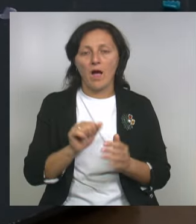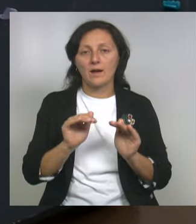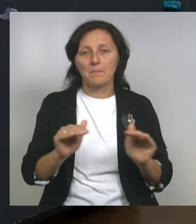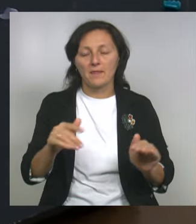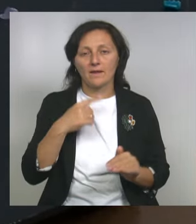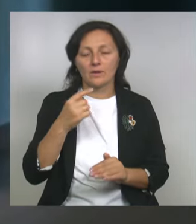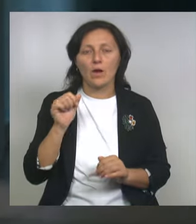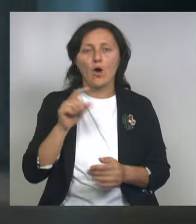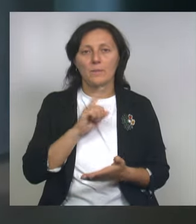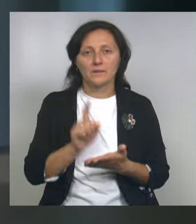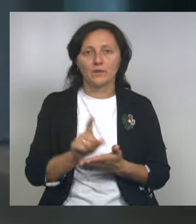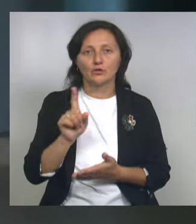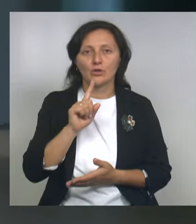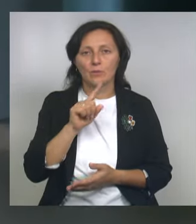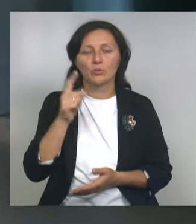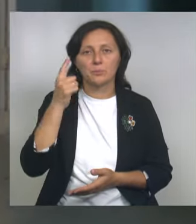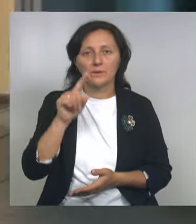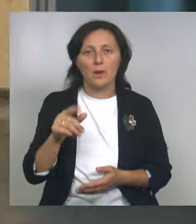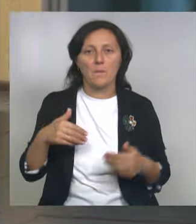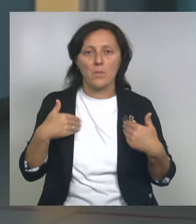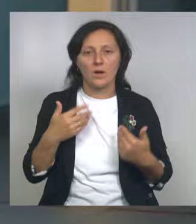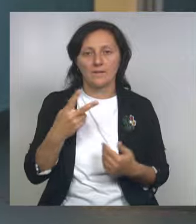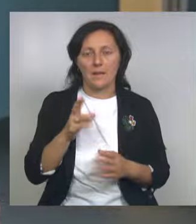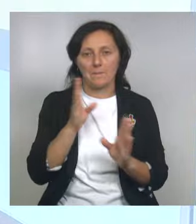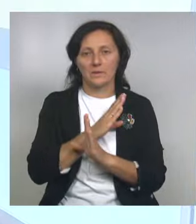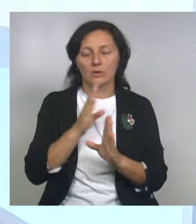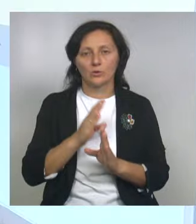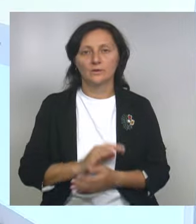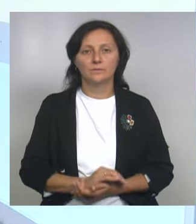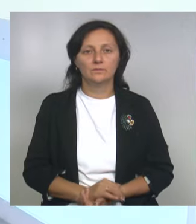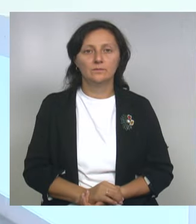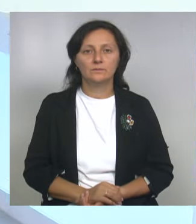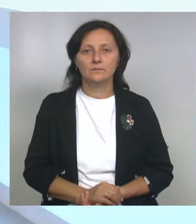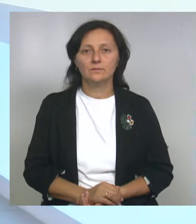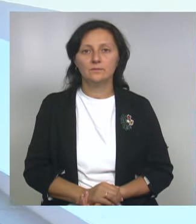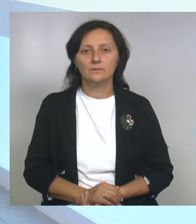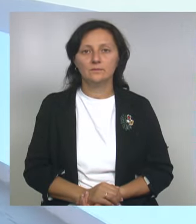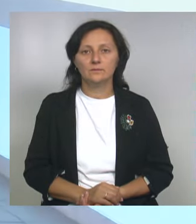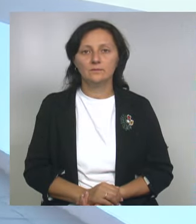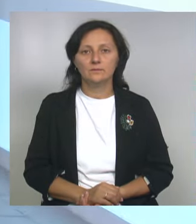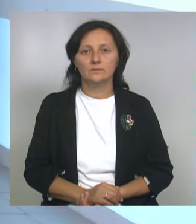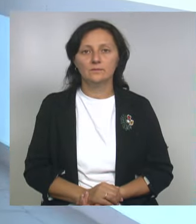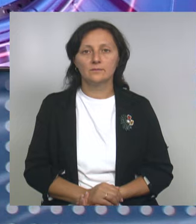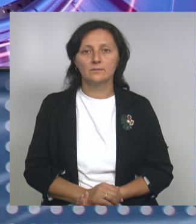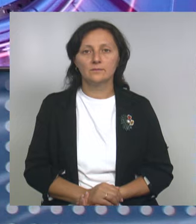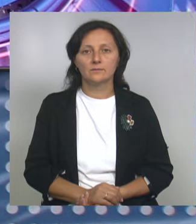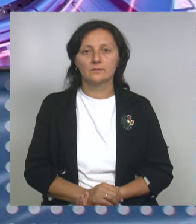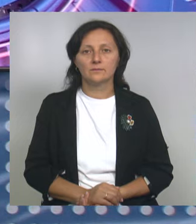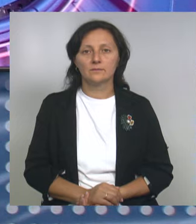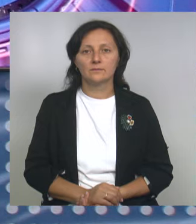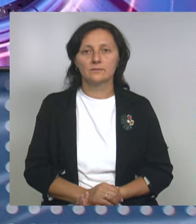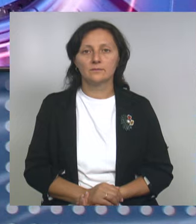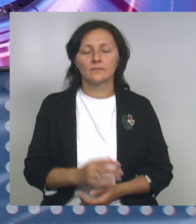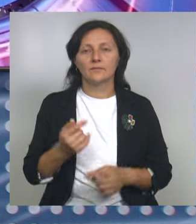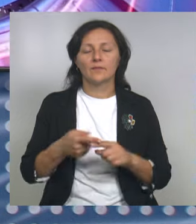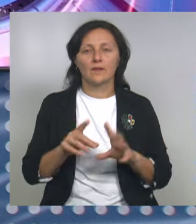обязательно придумают еще что-нибудь полезное для экологии. Татьяна Куликова, Александр Кветко. «Такой день» на Мире Белогорья. На